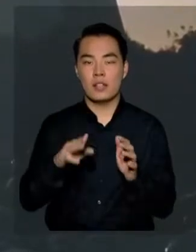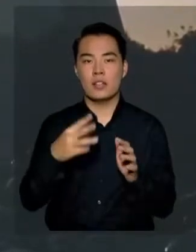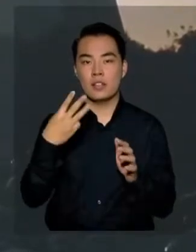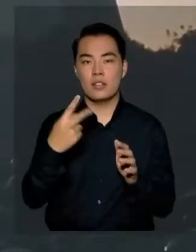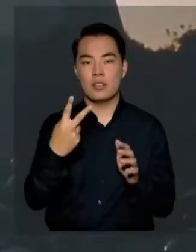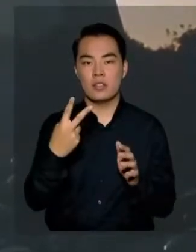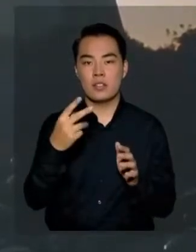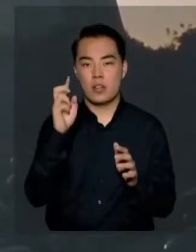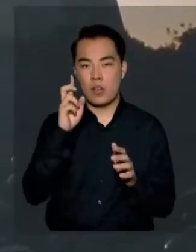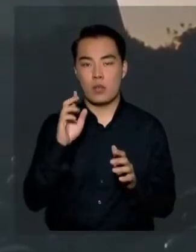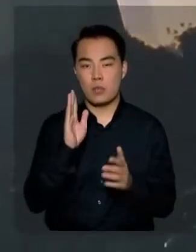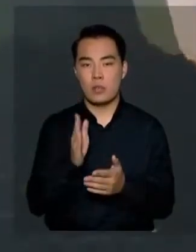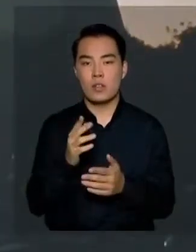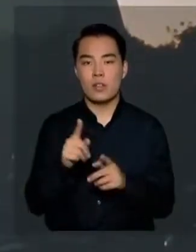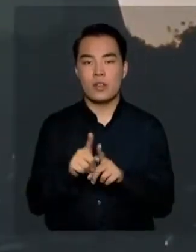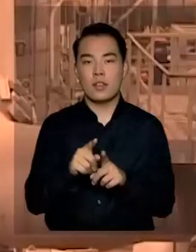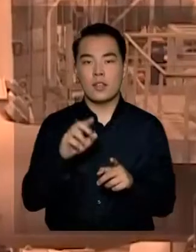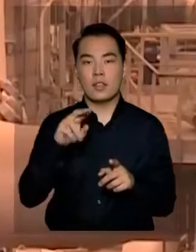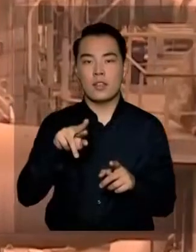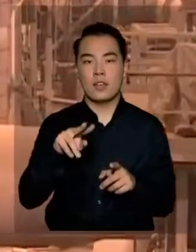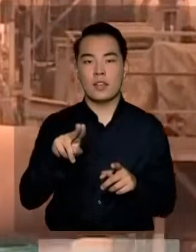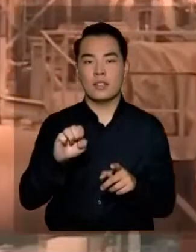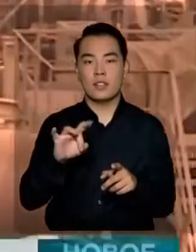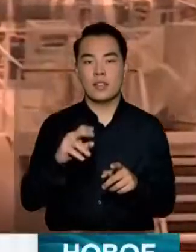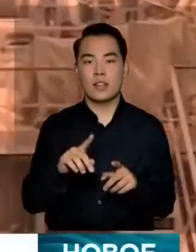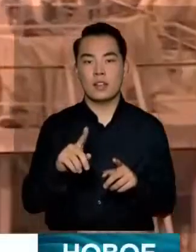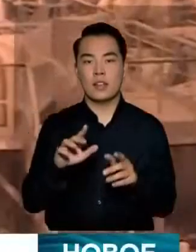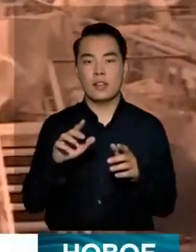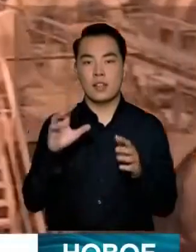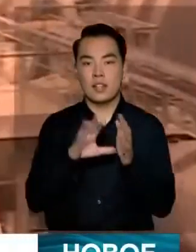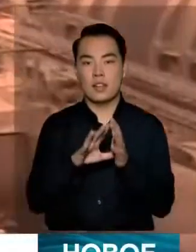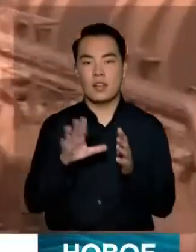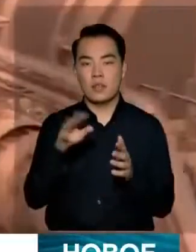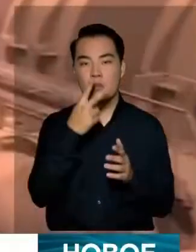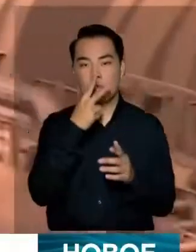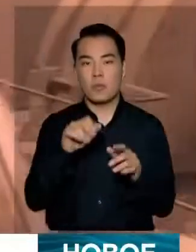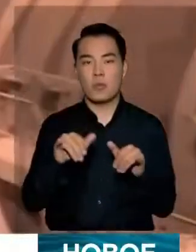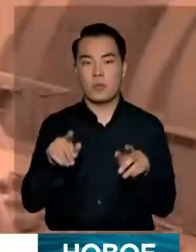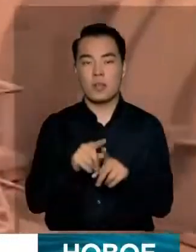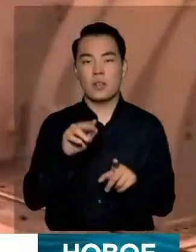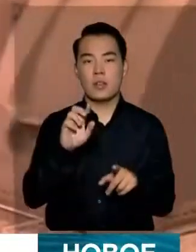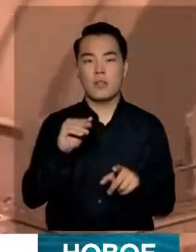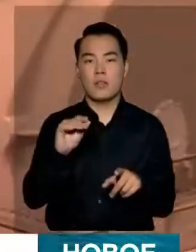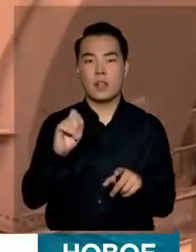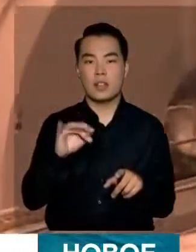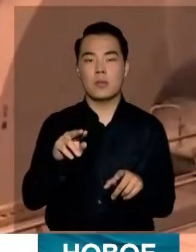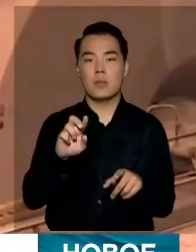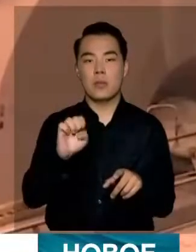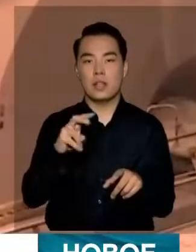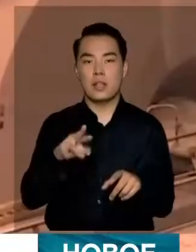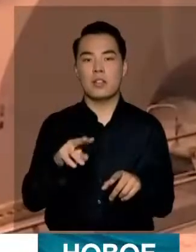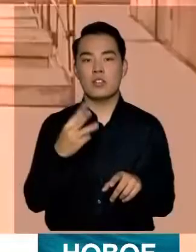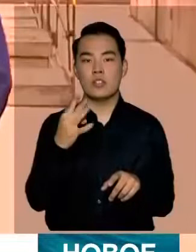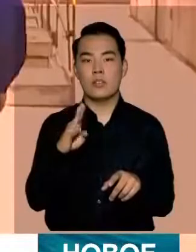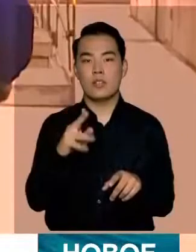странах в основном ядерную энергетику используют развитые страны такие как Франция Бельгия Швеция и Швейцария при том что